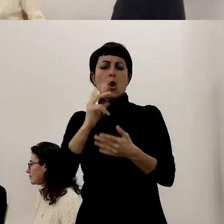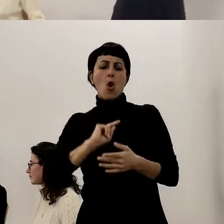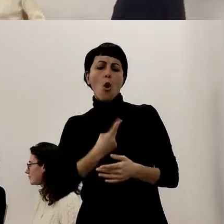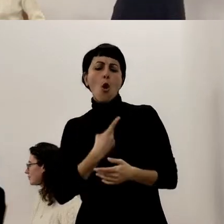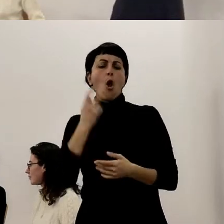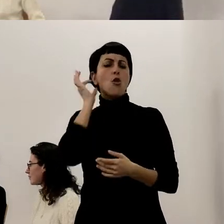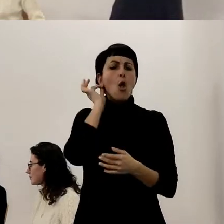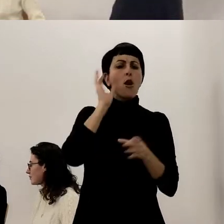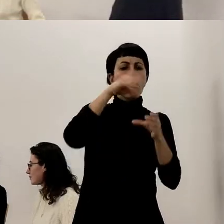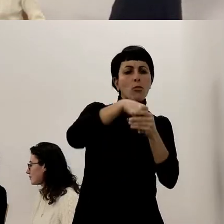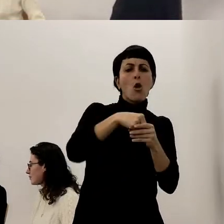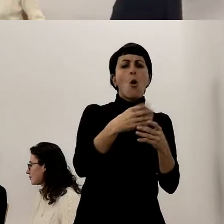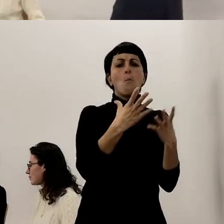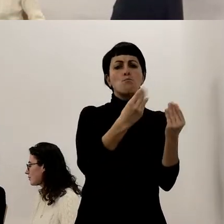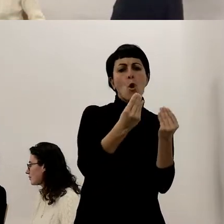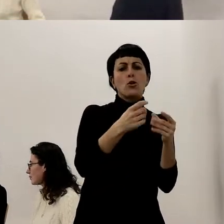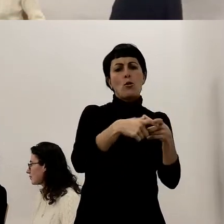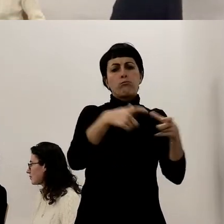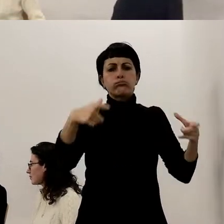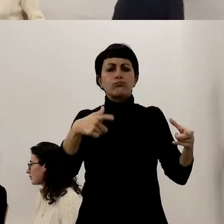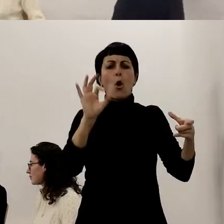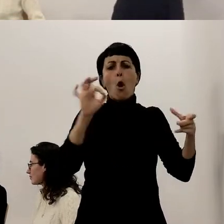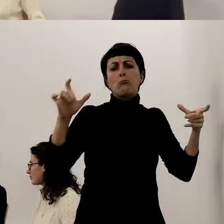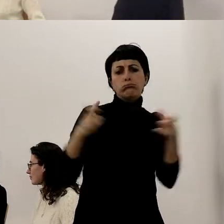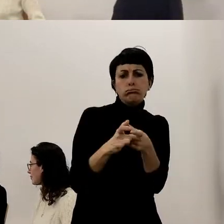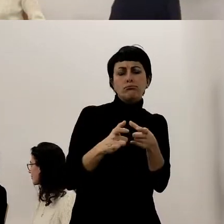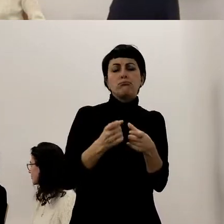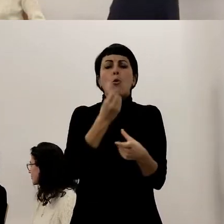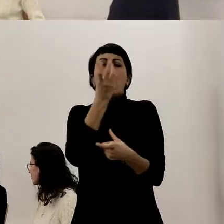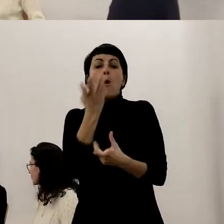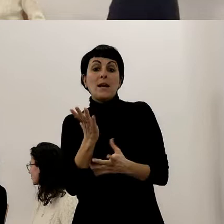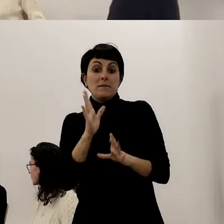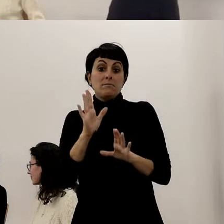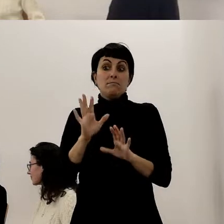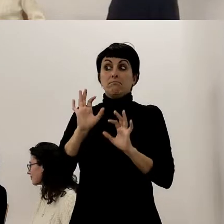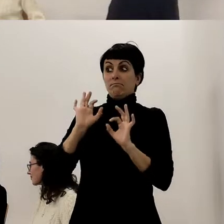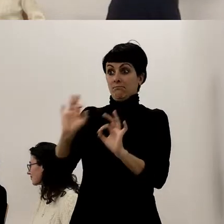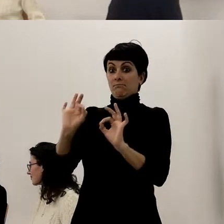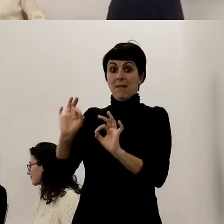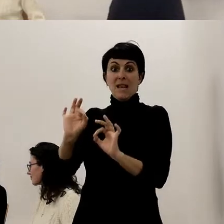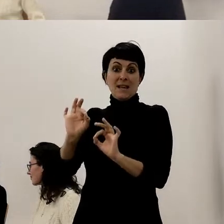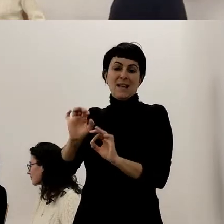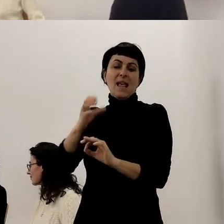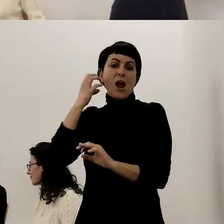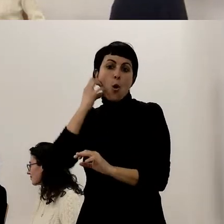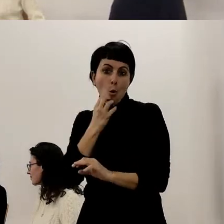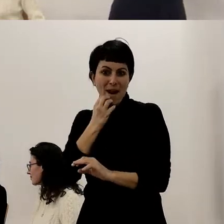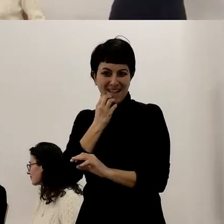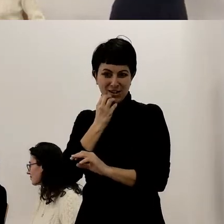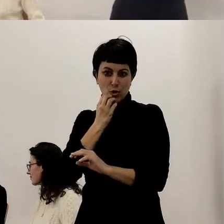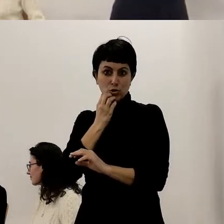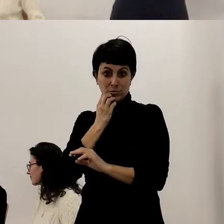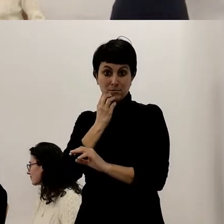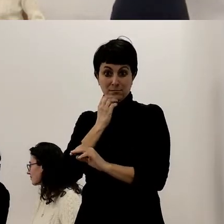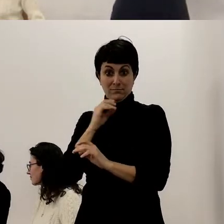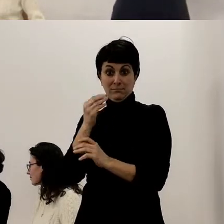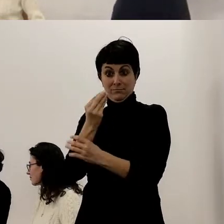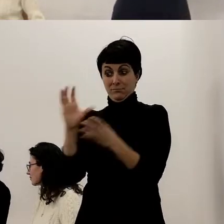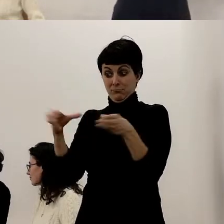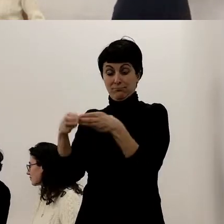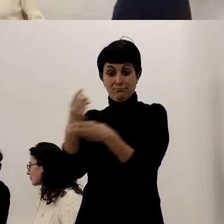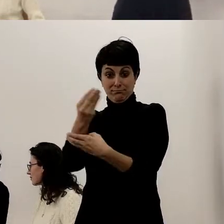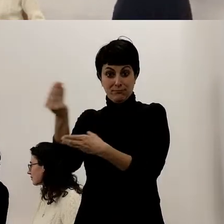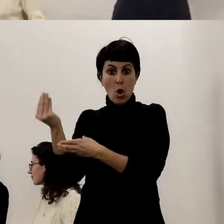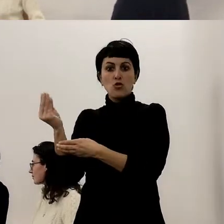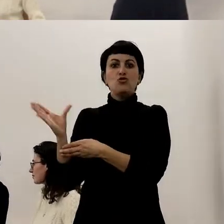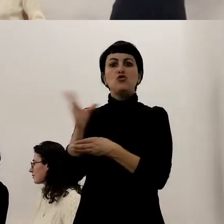si n'hi ha moltes, si n'hi ha poques, en el cas dels Cubanitos, que té un fet insòlid que tots són dones, i també